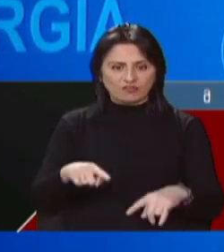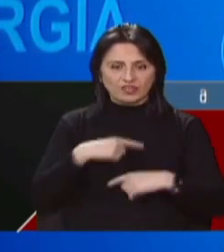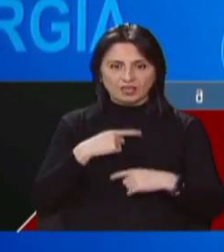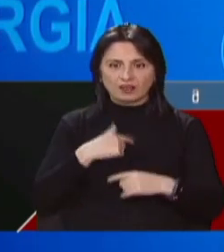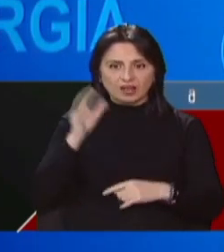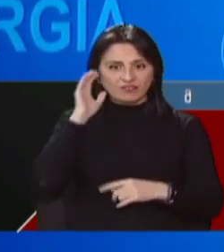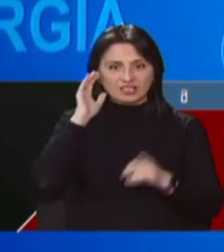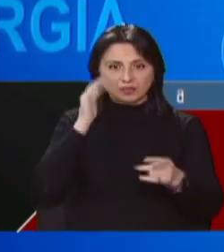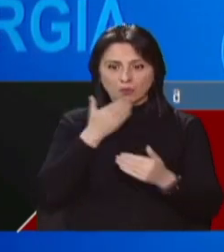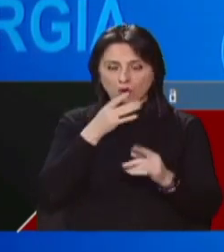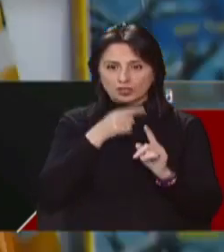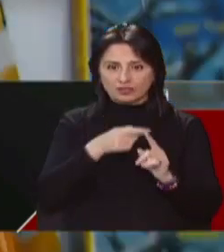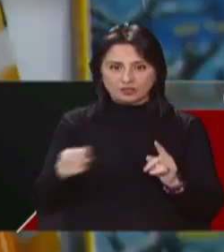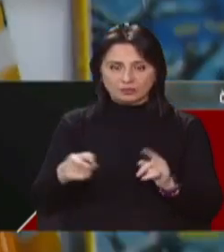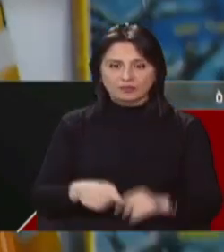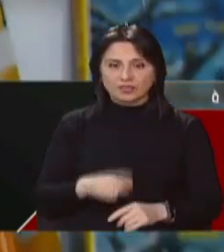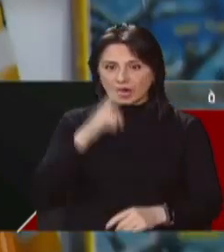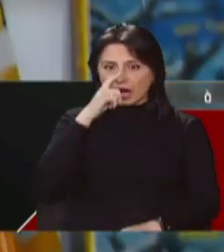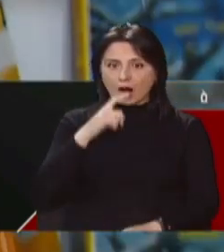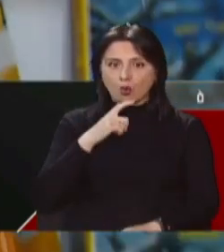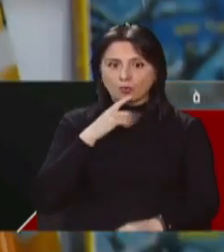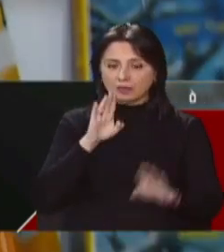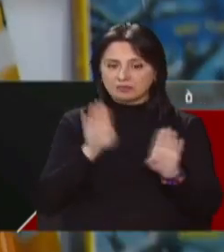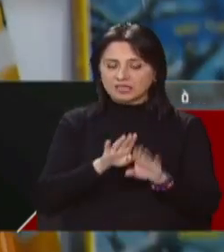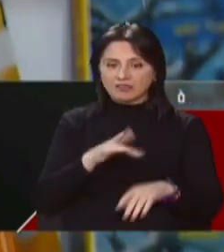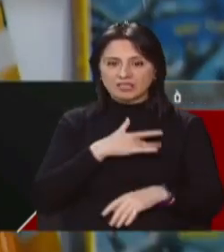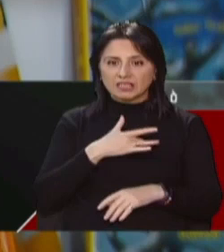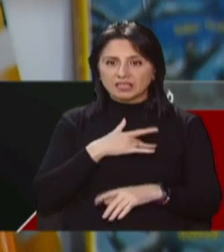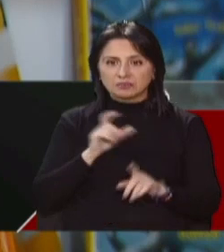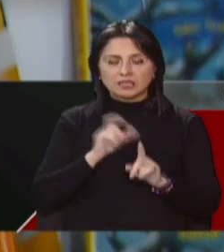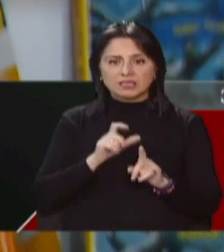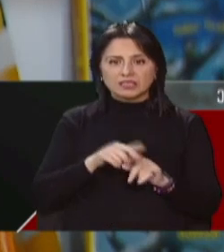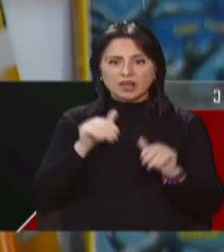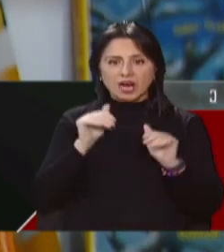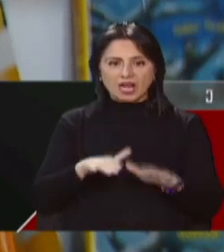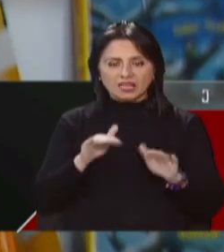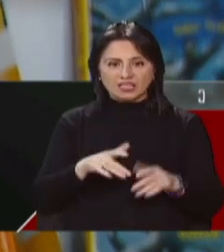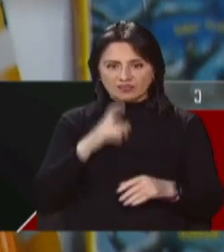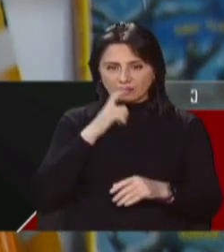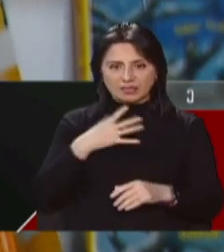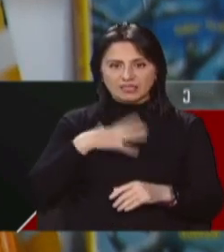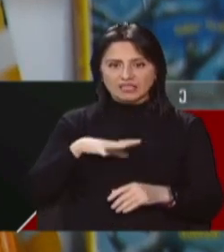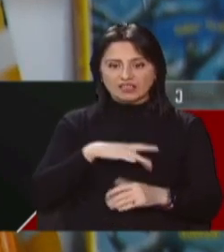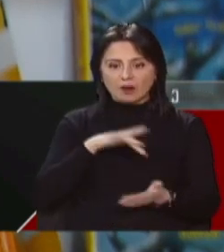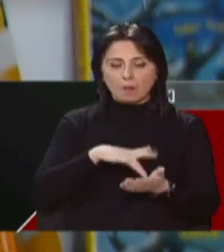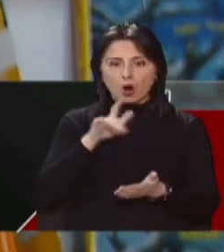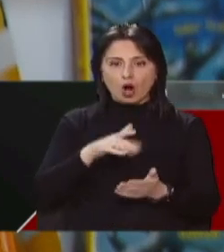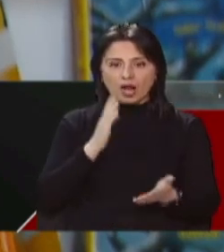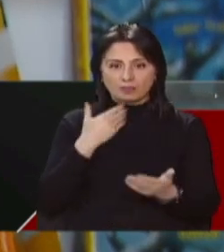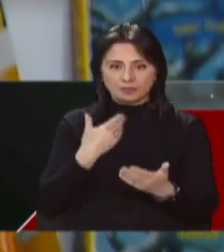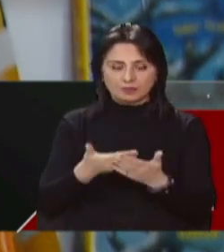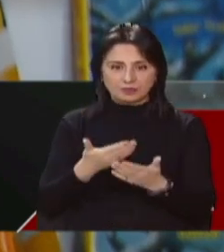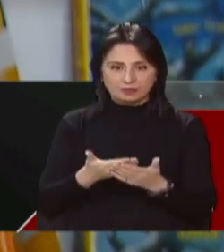ჩვენ ვისმენდით ბოლო თვეების განმავლობაში. Გაუგებარია მსგავსი ტიპის გადაწყვეტილებები საქართველოს მოქალაქეების